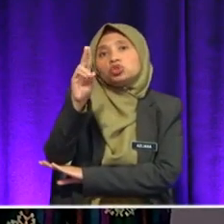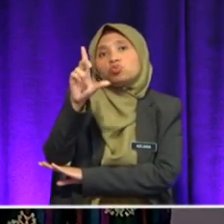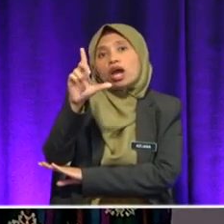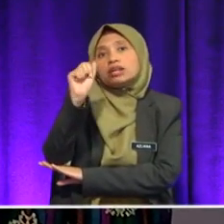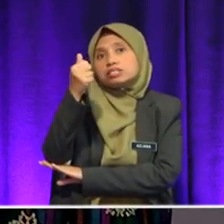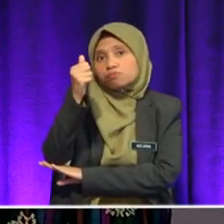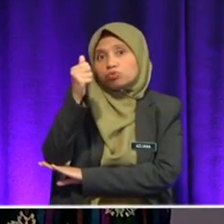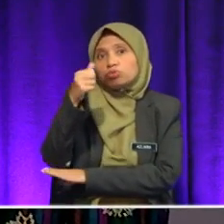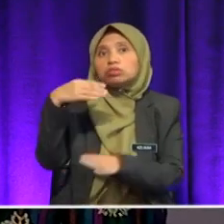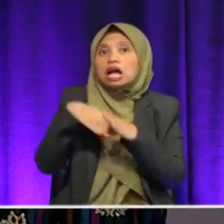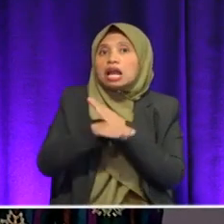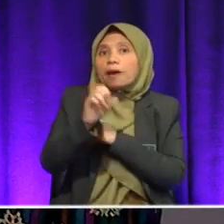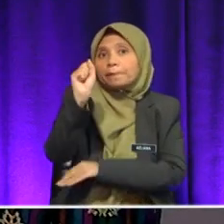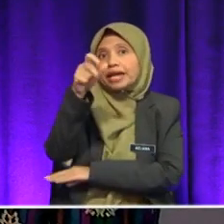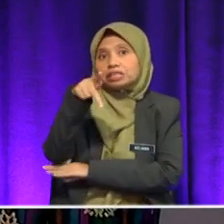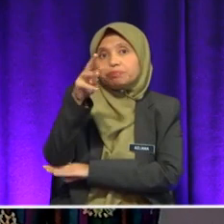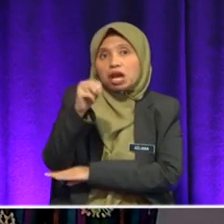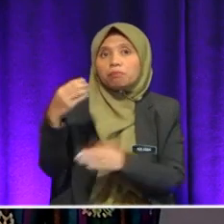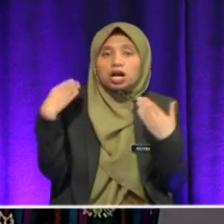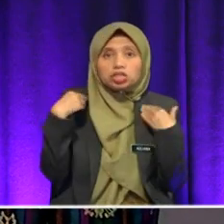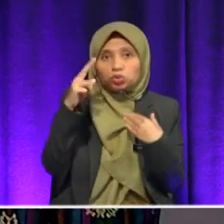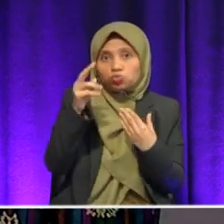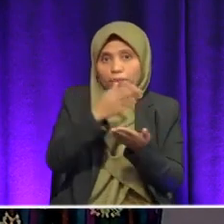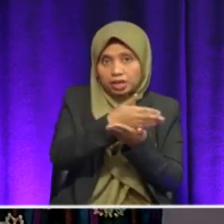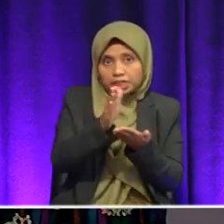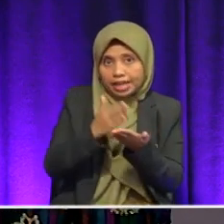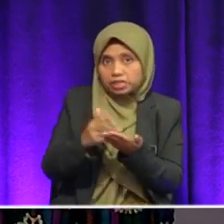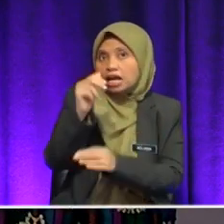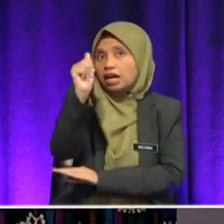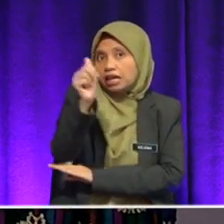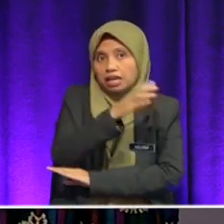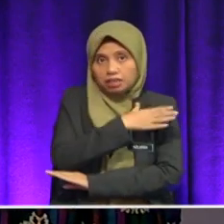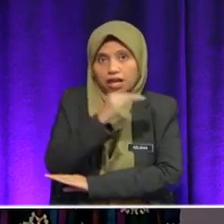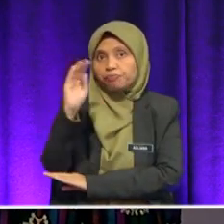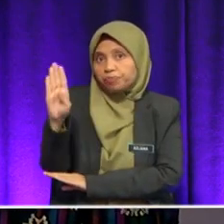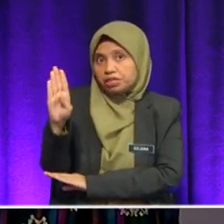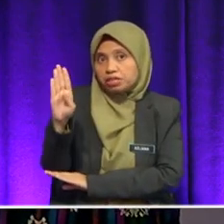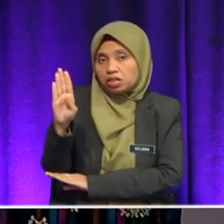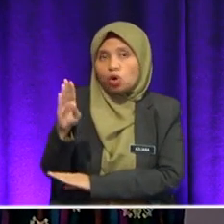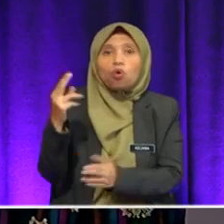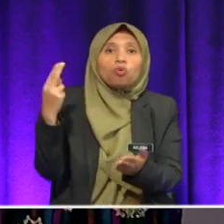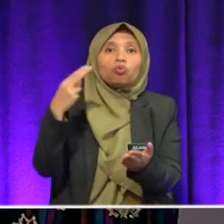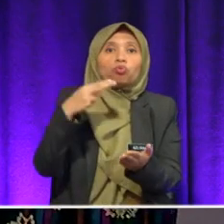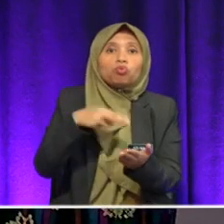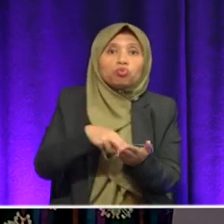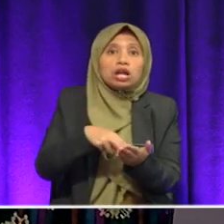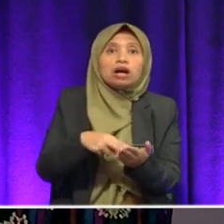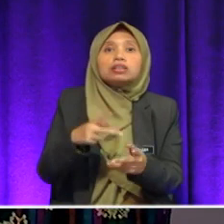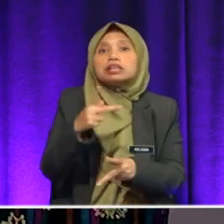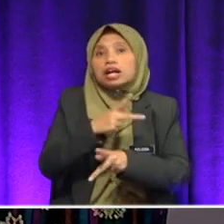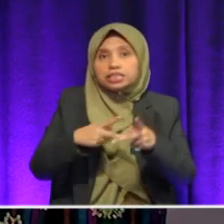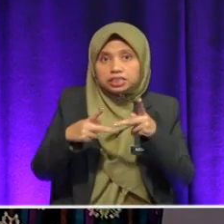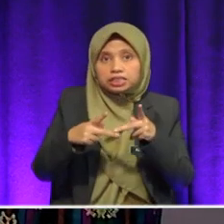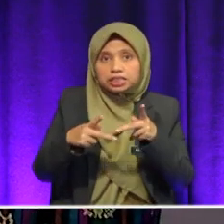sendiri kita ada dua bagian nah bagian E dan juga bahagiambi jadi nggak sini ulang kajinya saya ikut pomade